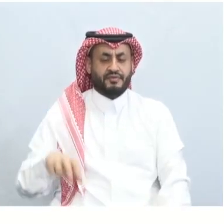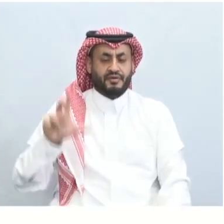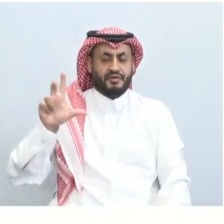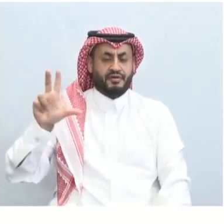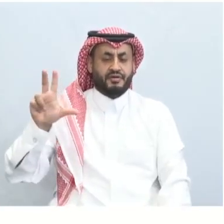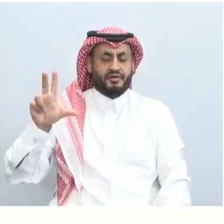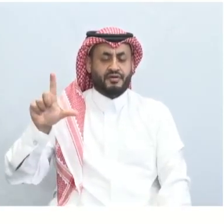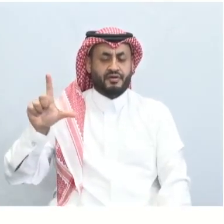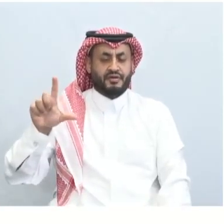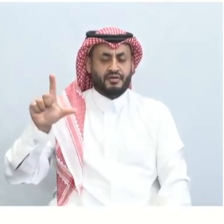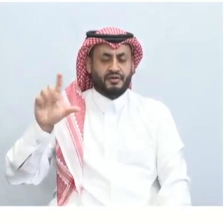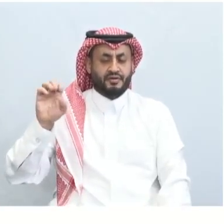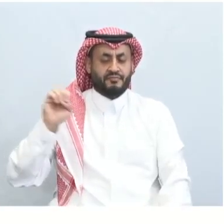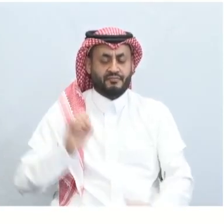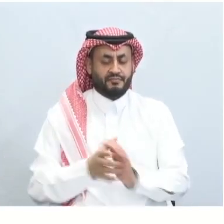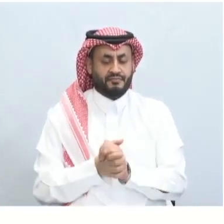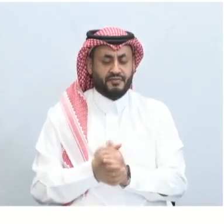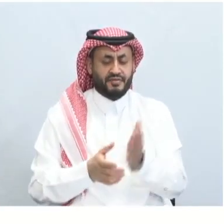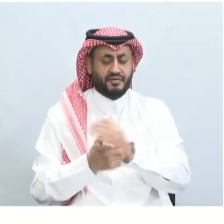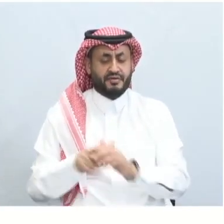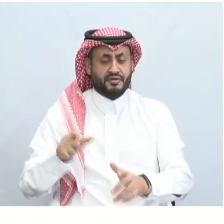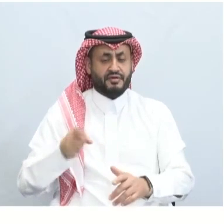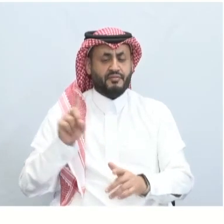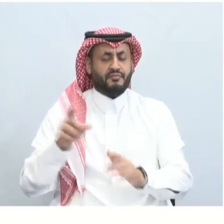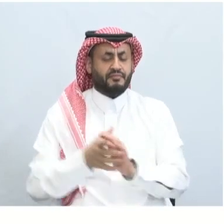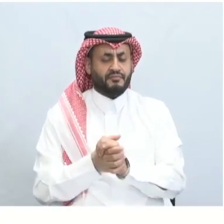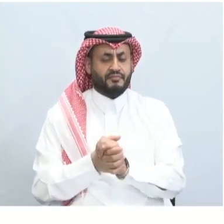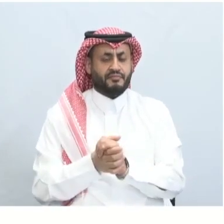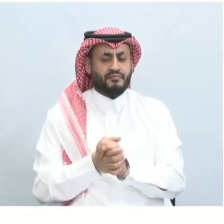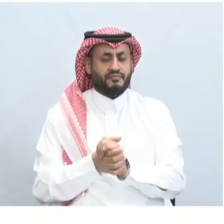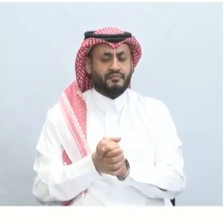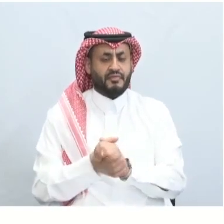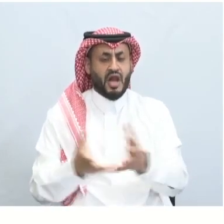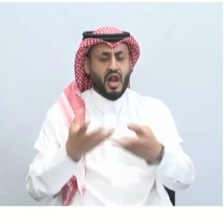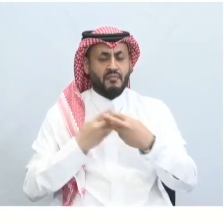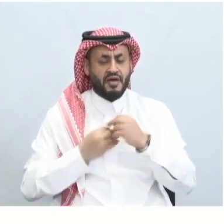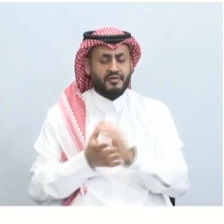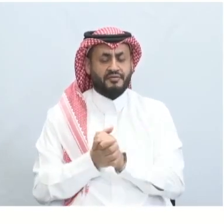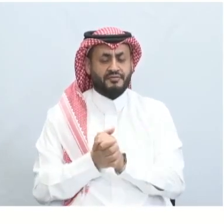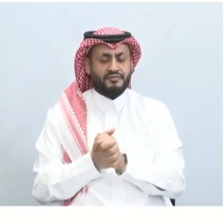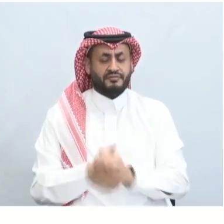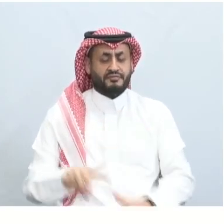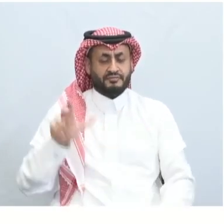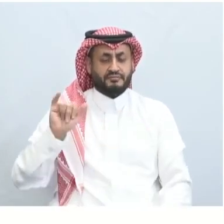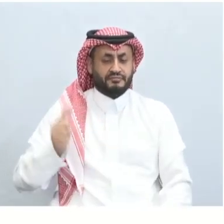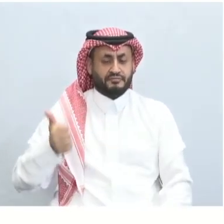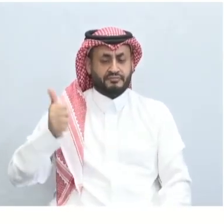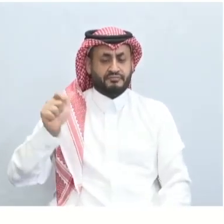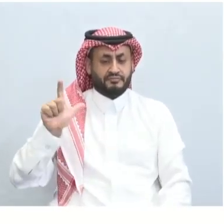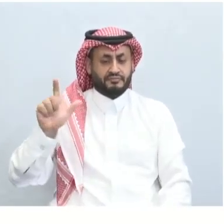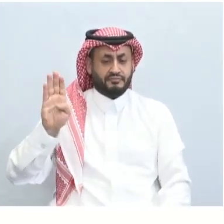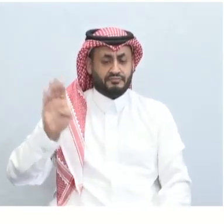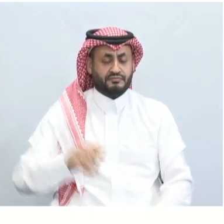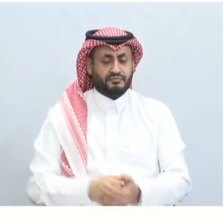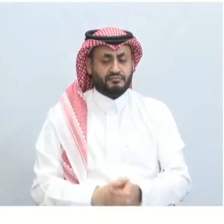الانعام ايضا رب الرب هو المالك المدبر المالك المدبر فهذا